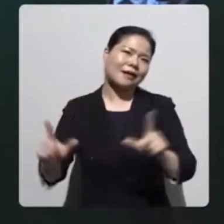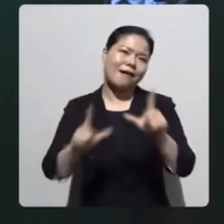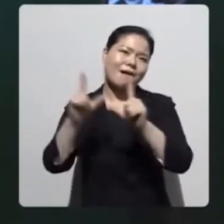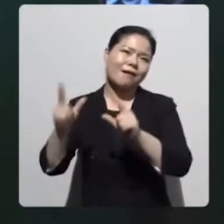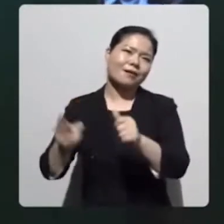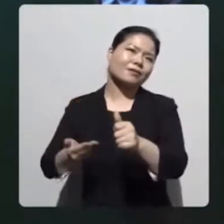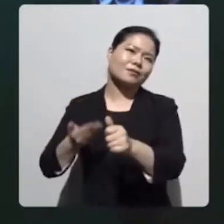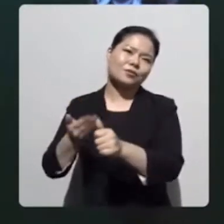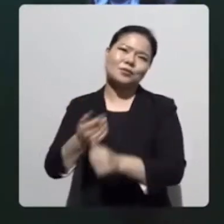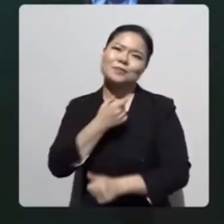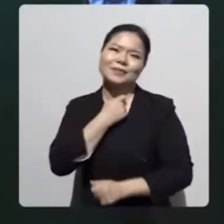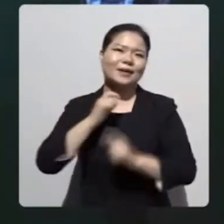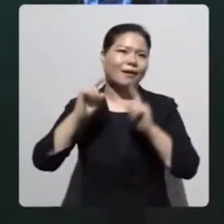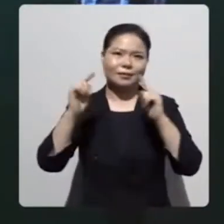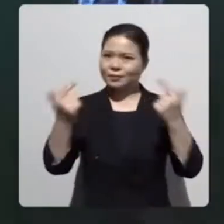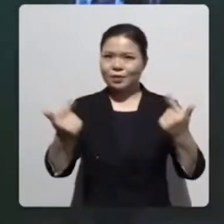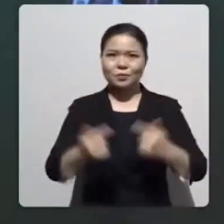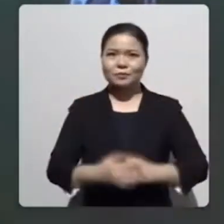살게 하고 싶지 않다고 합니다.